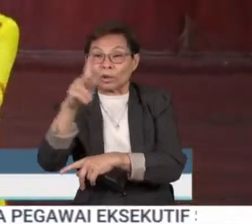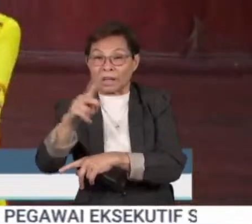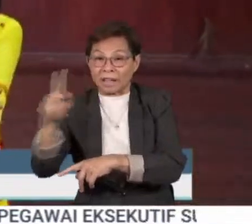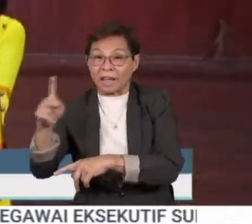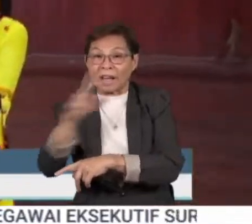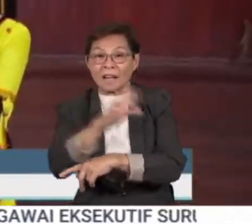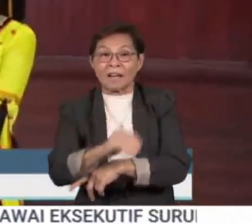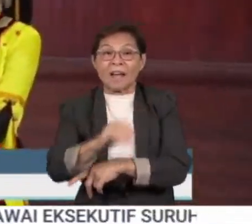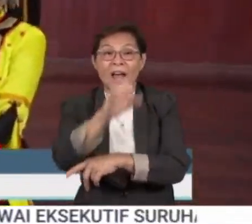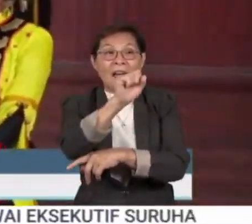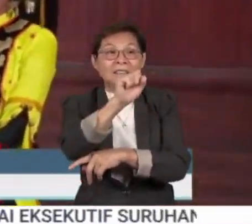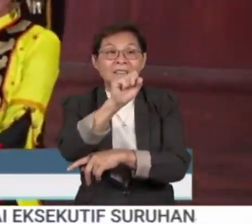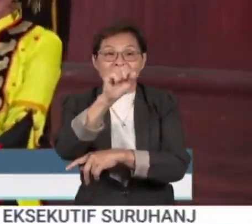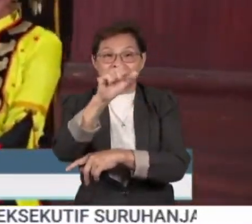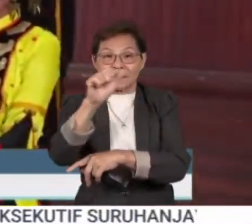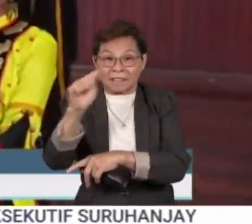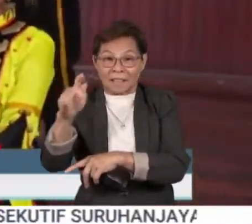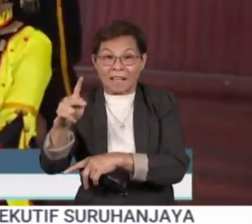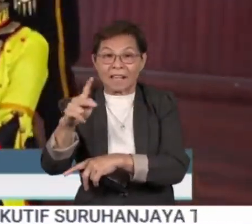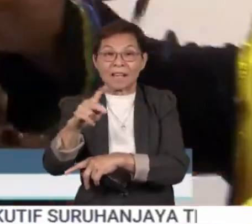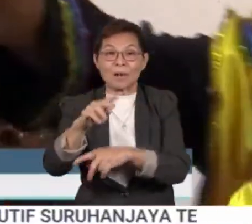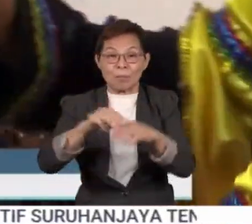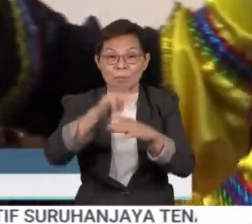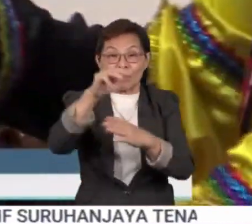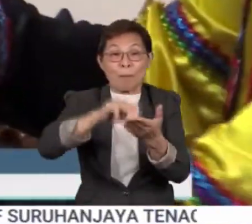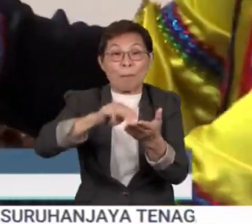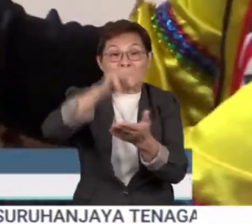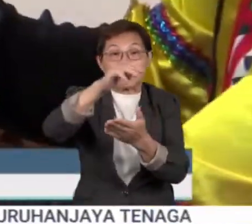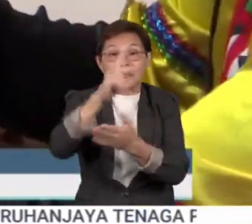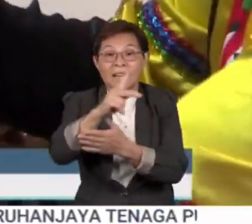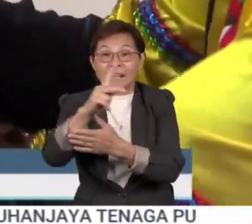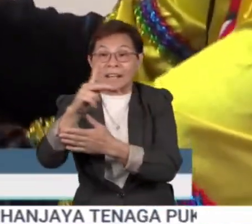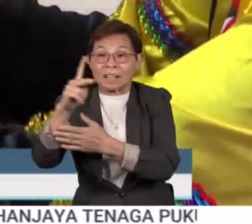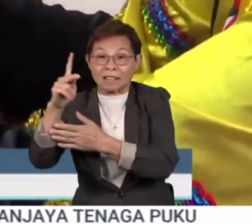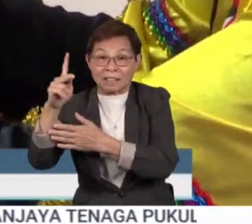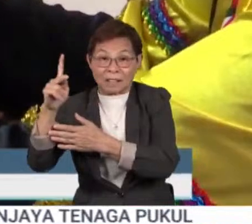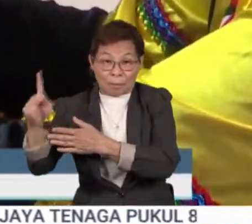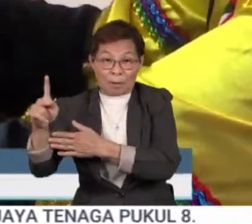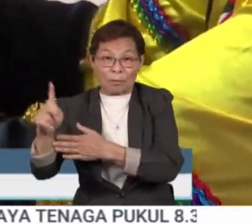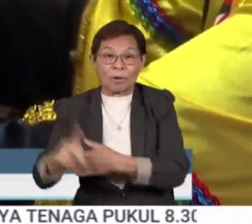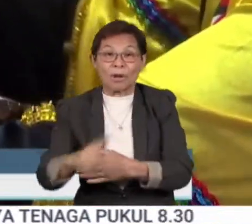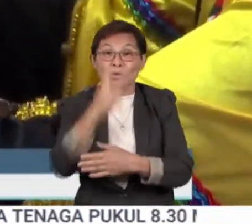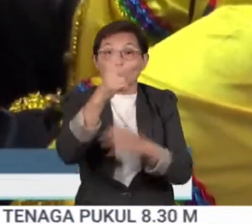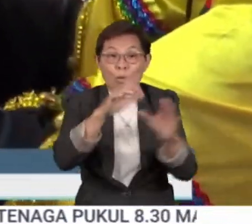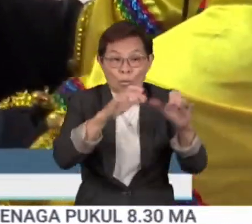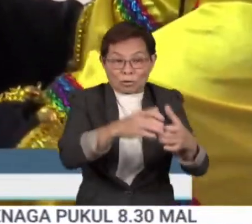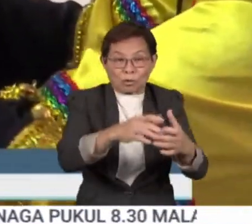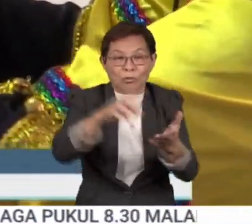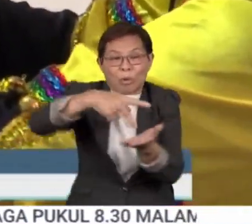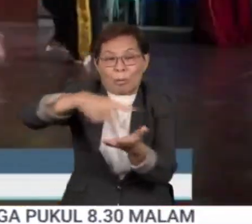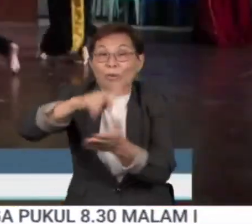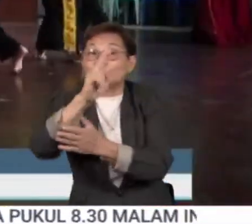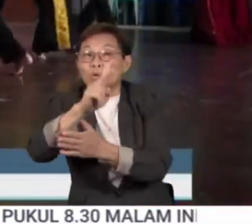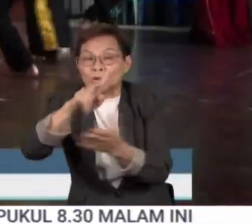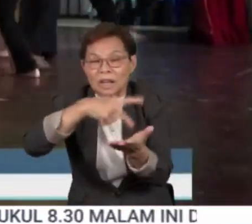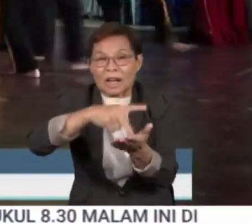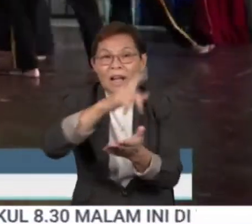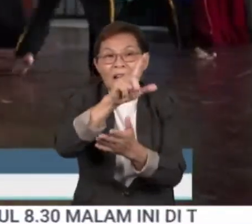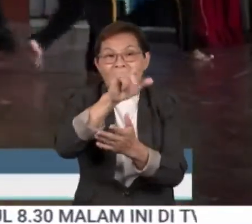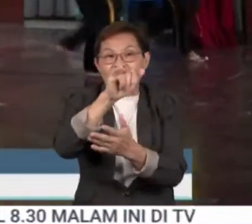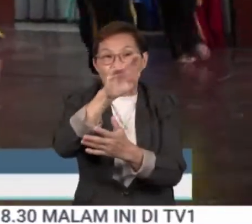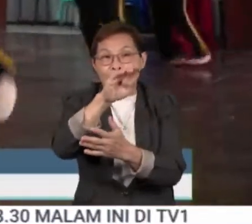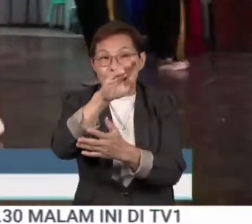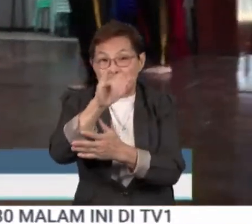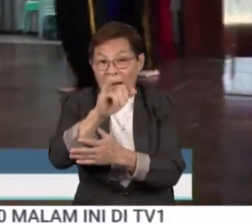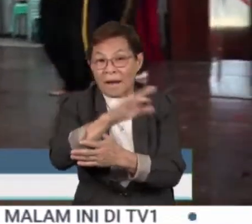dan SM Maktab Sabah Kota Kinabalu. Setiap pasukan perlu membuat 2 persembahan, iaitu tarian Limbai